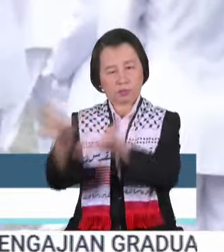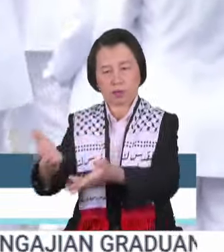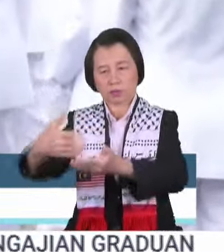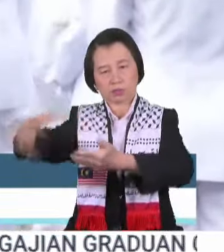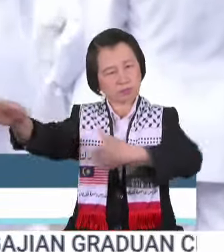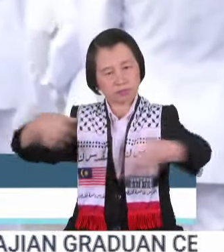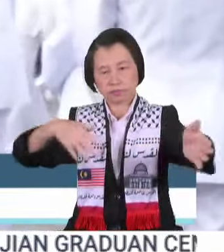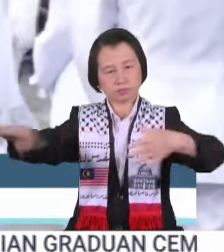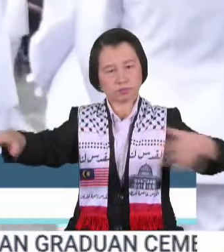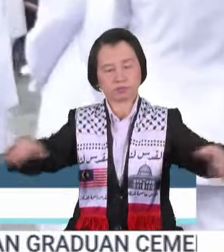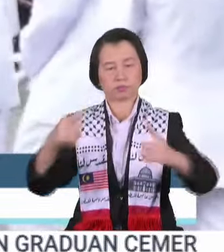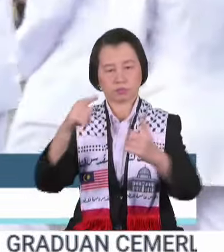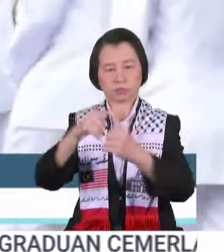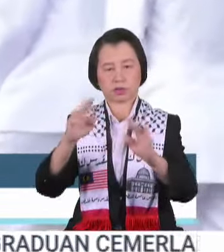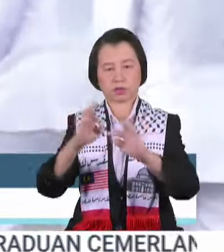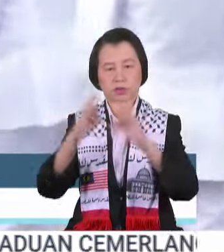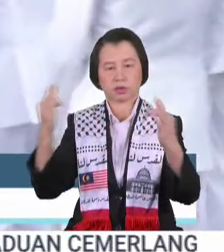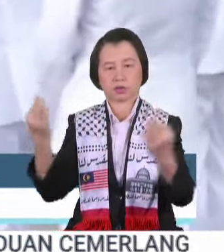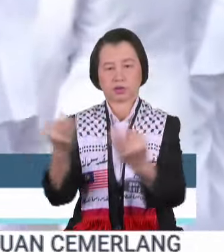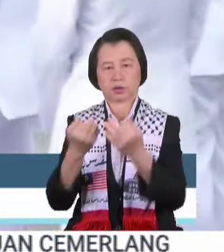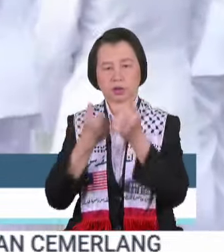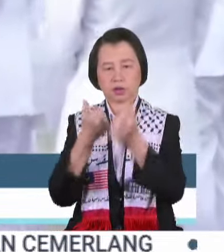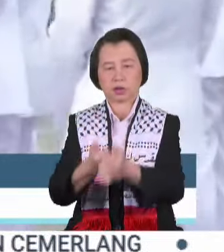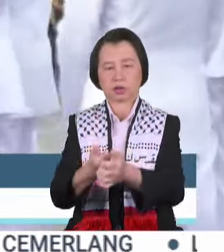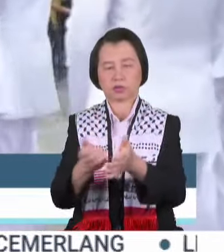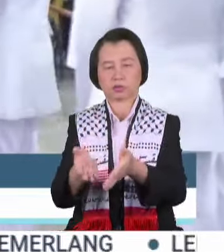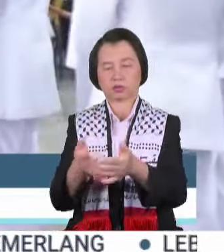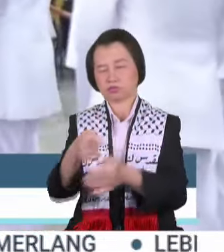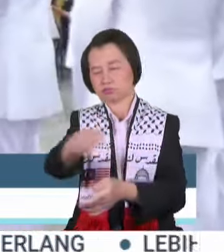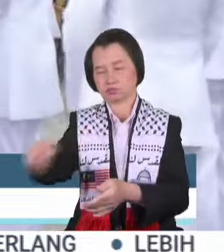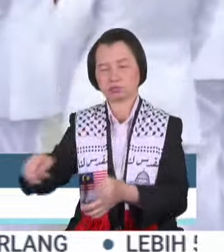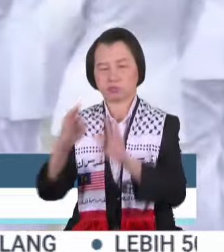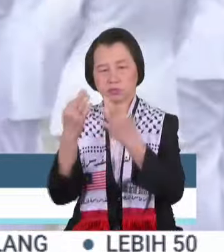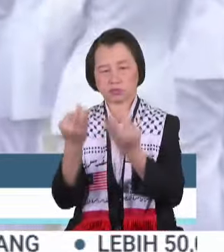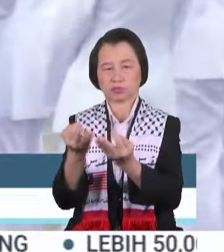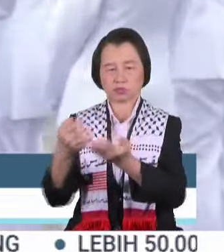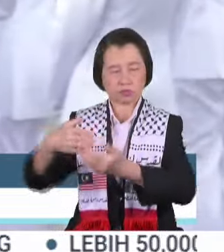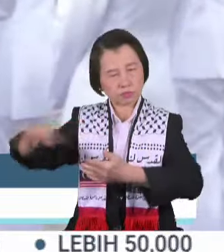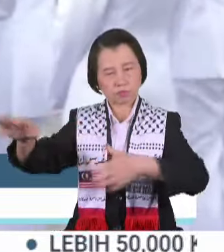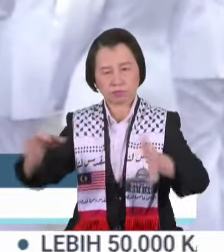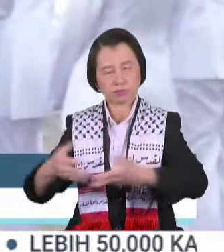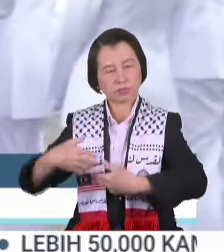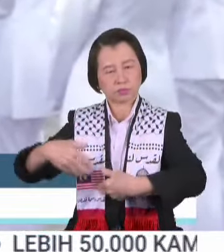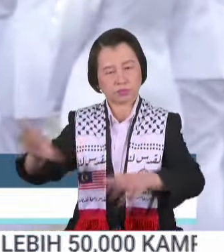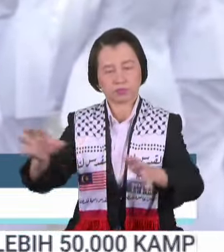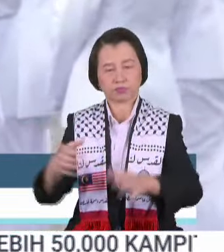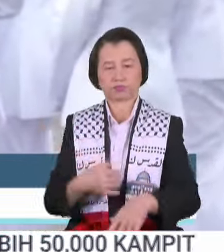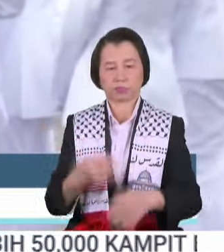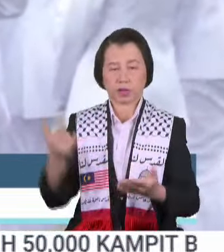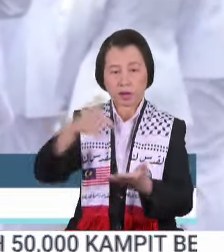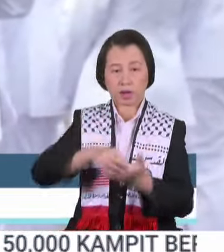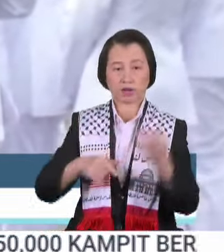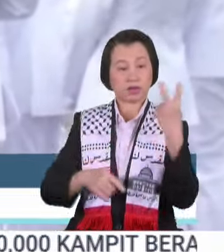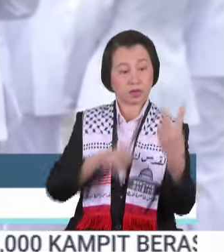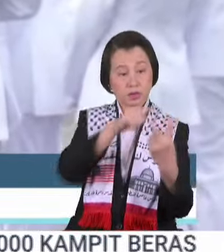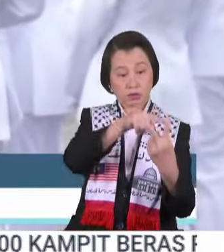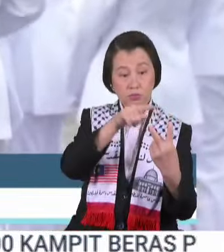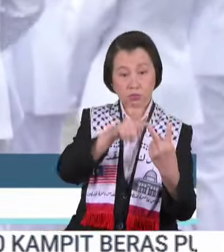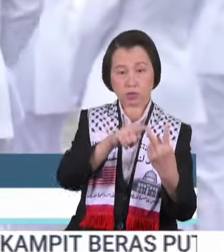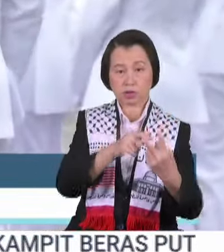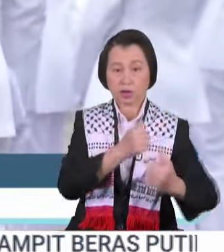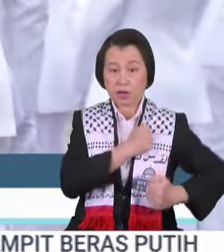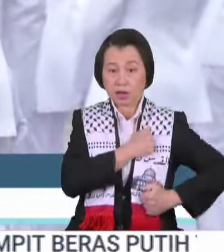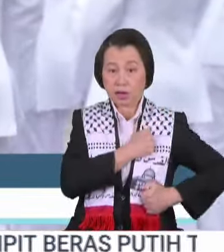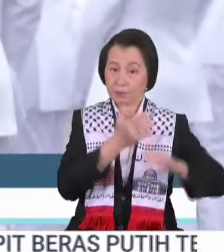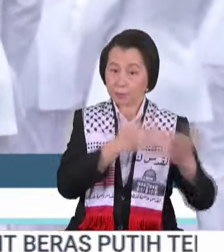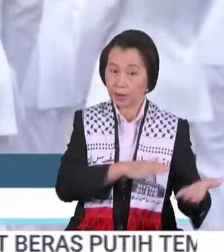lokasi pengebumian mengikut permintaan waris masing-masing. Sementara itu, dua lagi mayat mangsa bukan beragama Islam